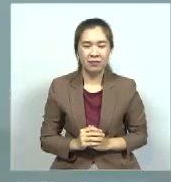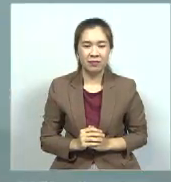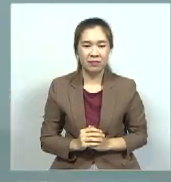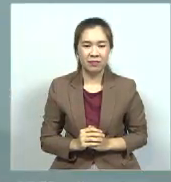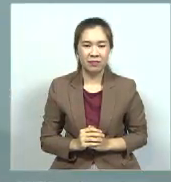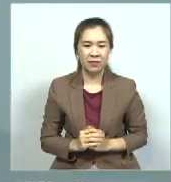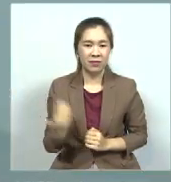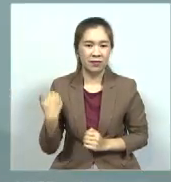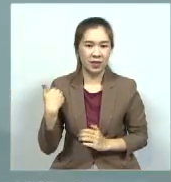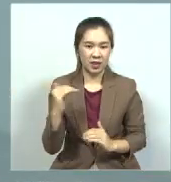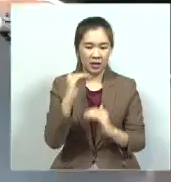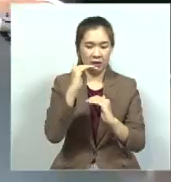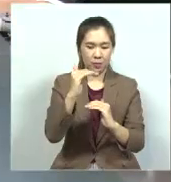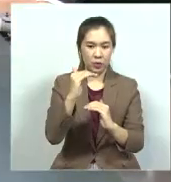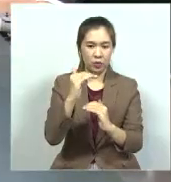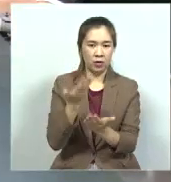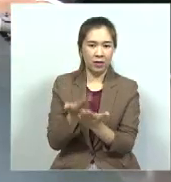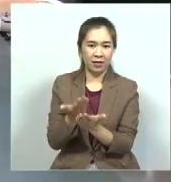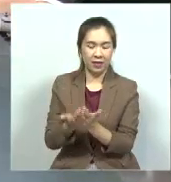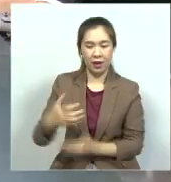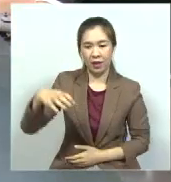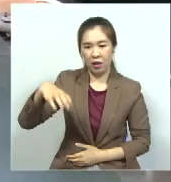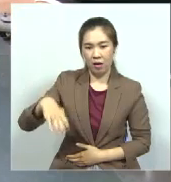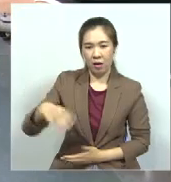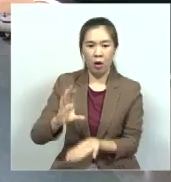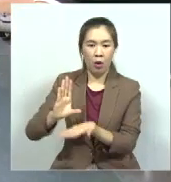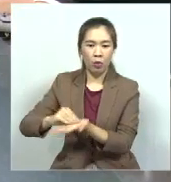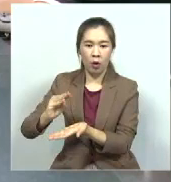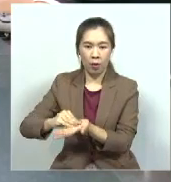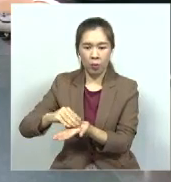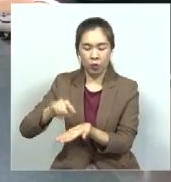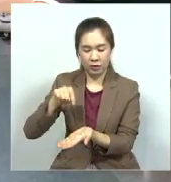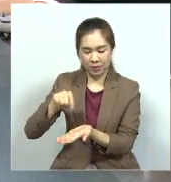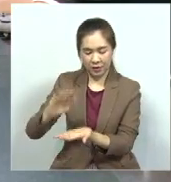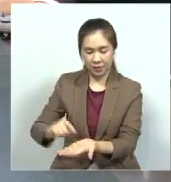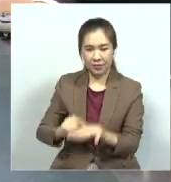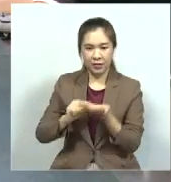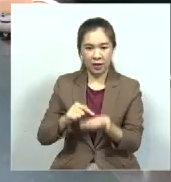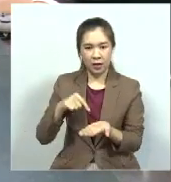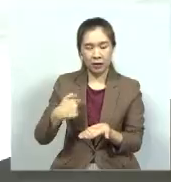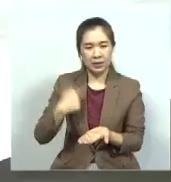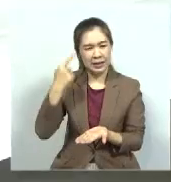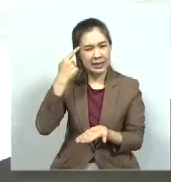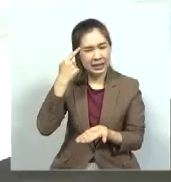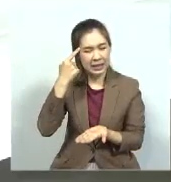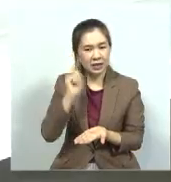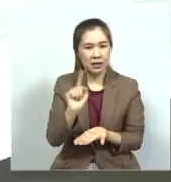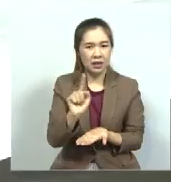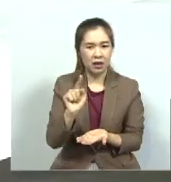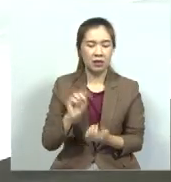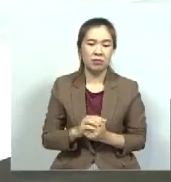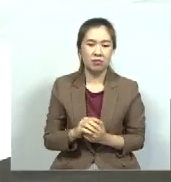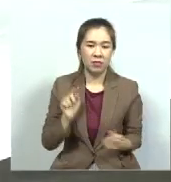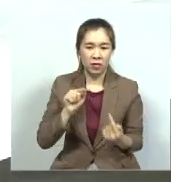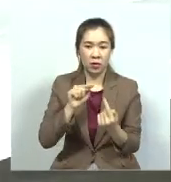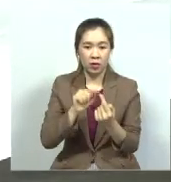ส่วนที่มีการกำหนดให้สถาบันการเงินนำส่งข้อมูลแก่กรมสรรพากรนะคะเขาก็ยืนยันว่าไม่มีเจตนานะคะที่จะมุ่ง